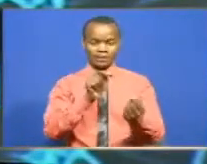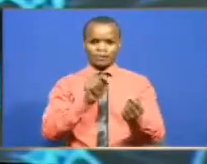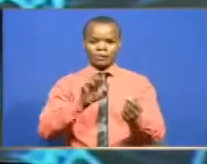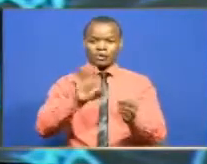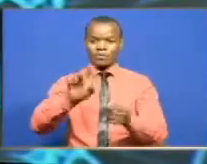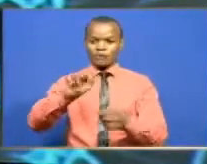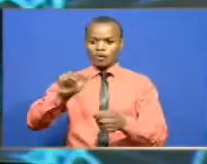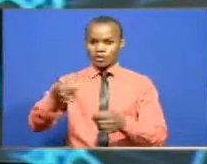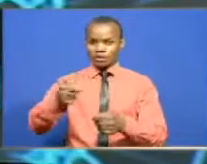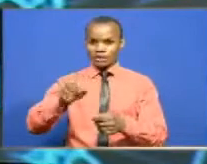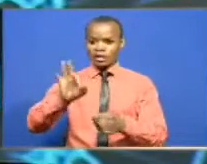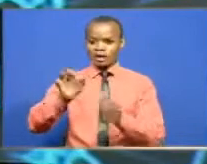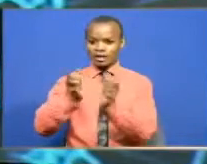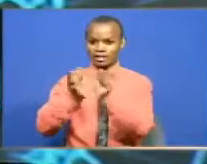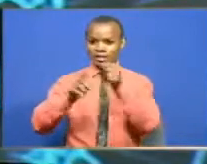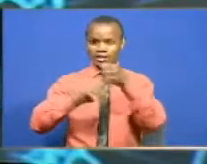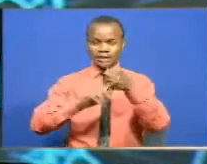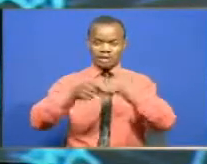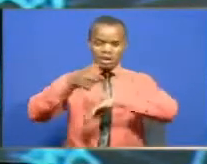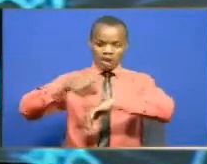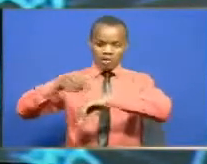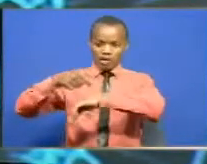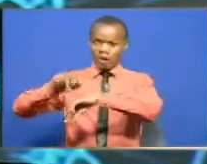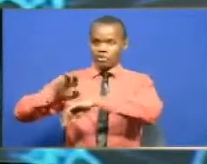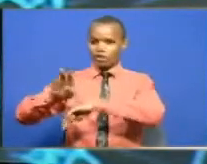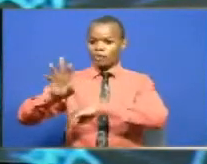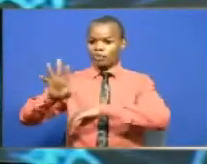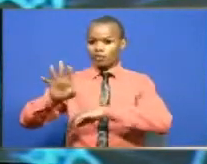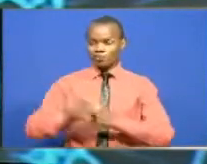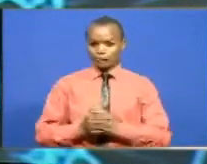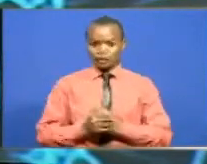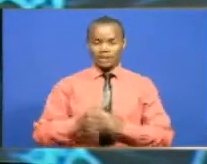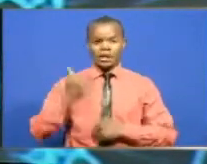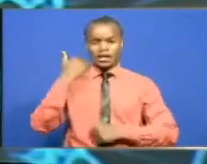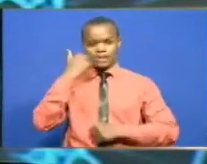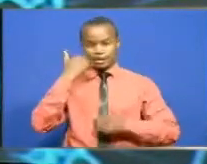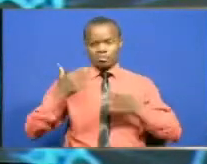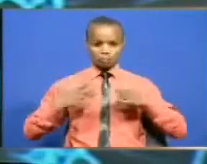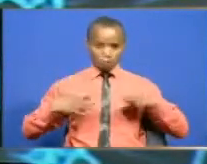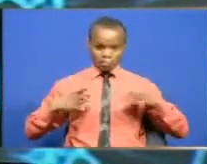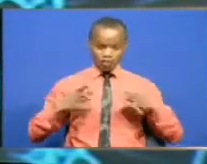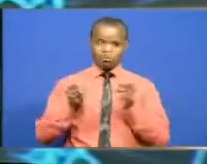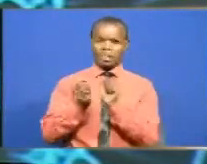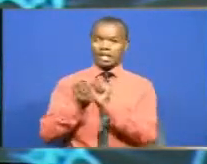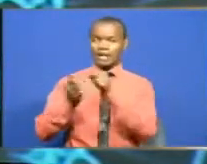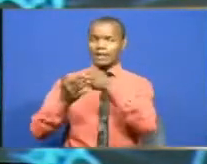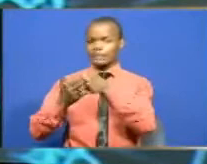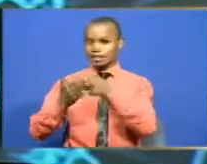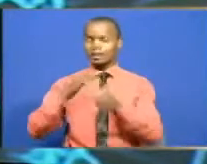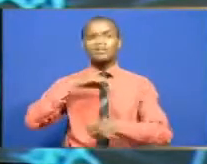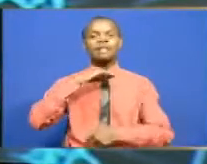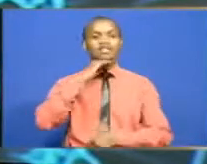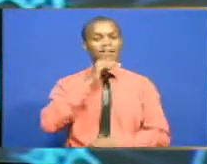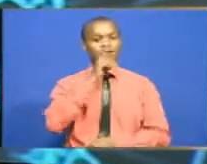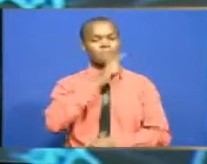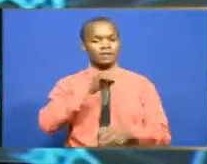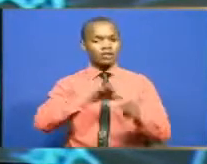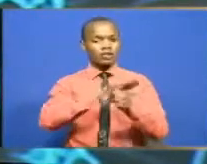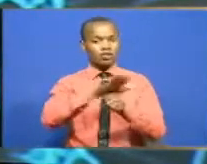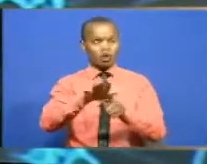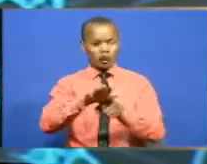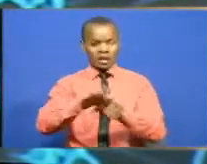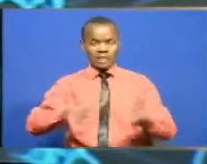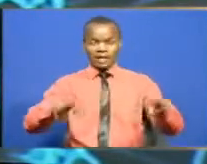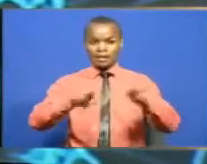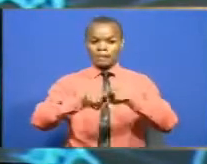4316 zilizopimwa katika muda wa saa 24. Wagonjwa wengine 19 wamefariki kutokana na ugonjwa wa COVID-19 katika kipindi hicho